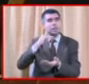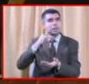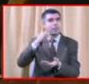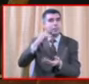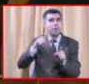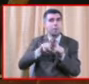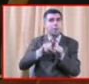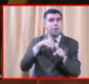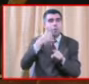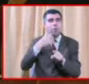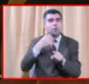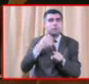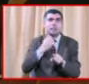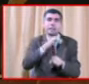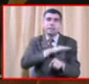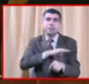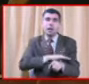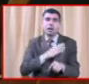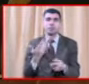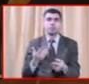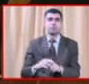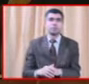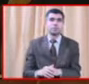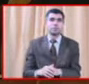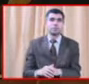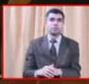البشر يواجهه، ولكن